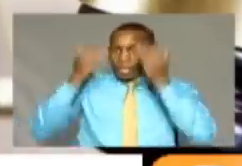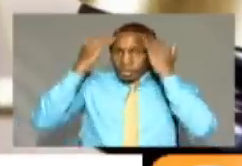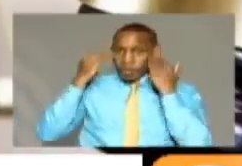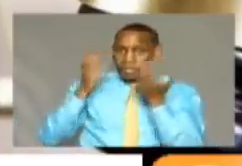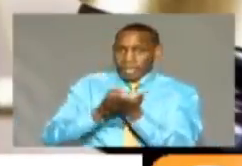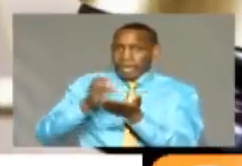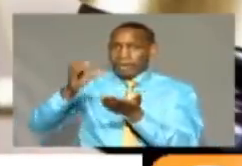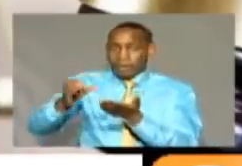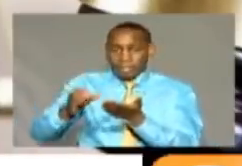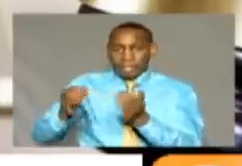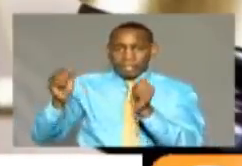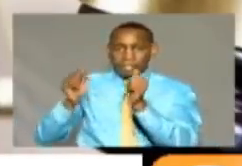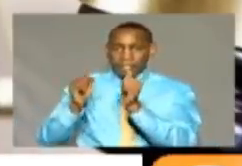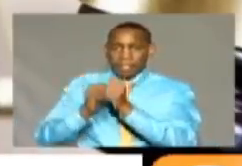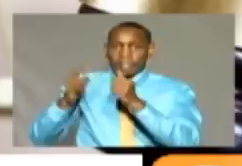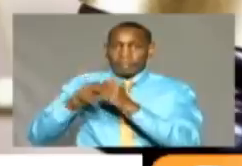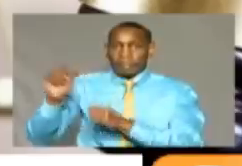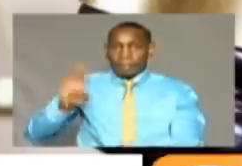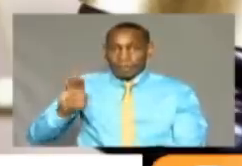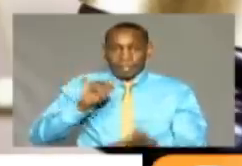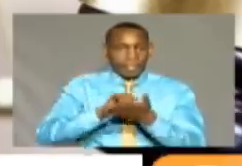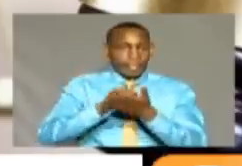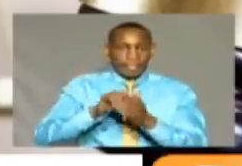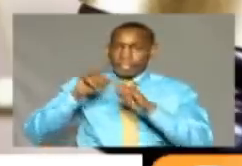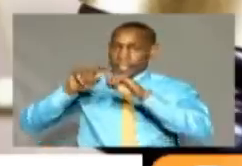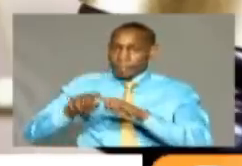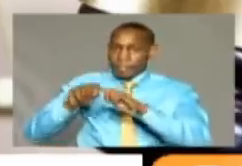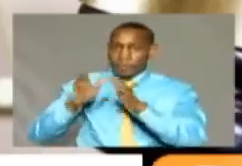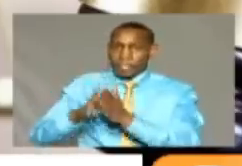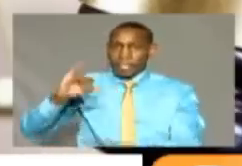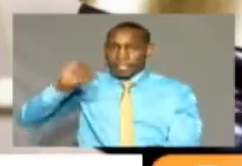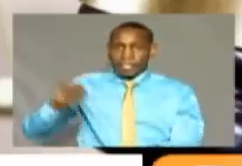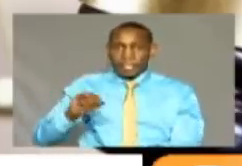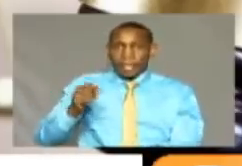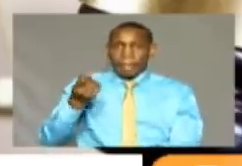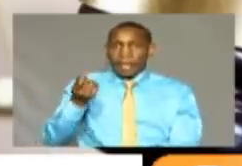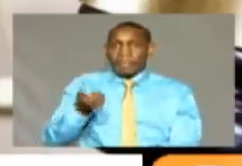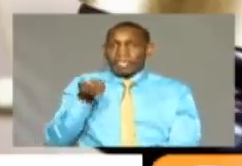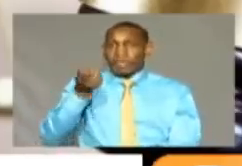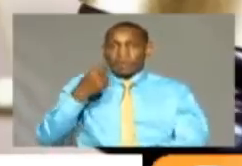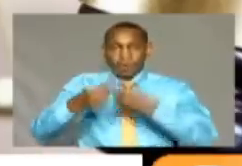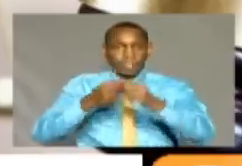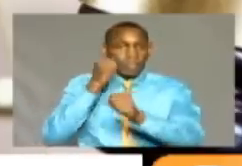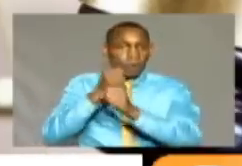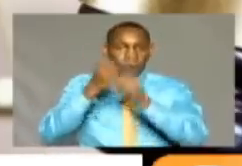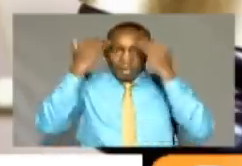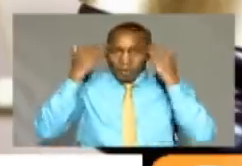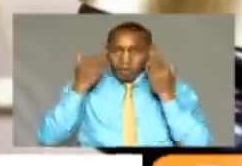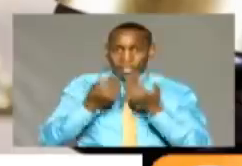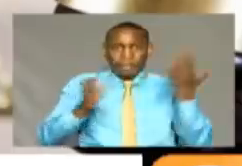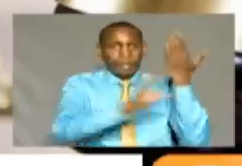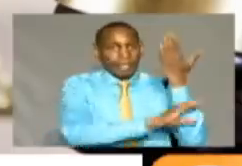ilipata shilingi bilioni 18.7 ambazo kulingana na Maraga ni pesa hafifu kuendesha shughuli za mahakama kote